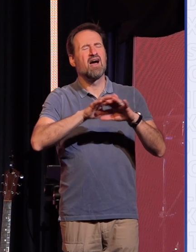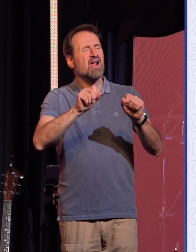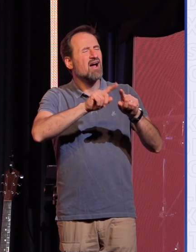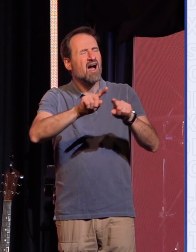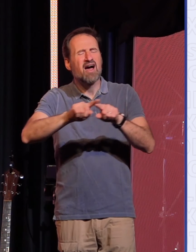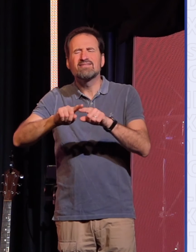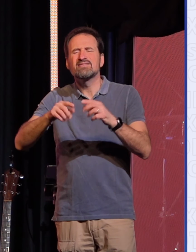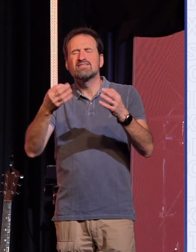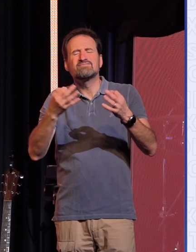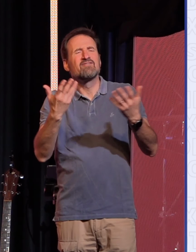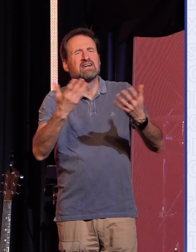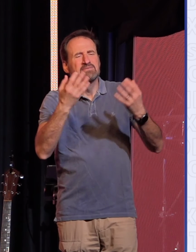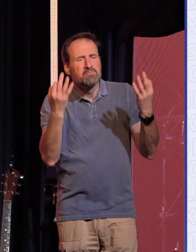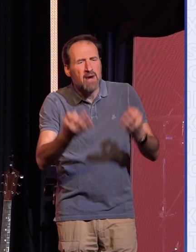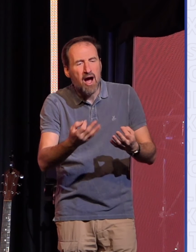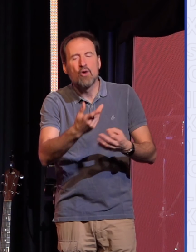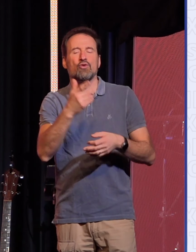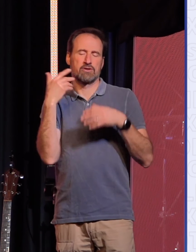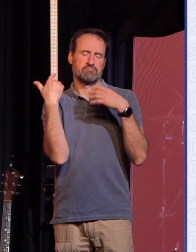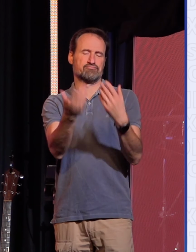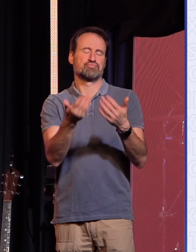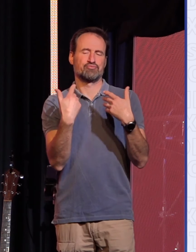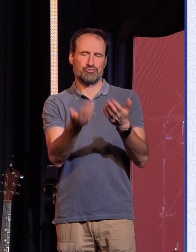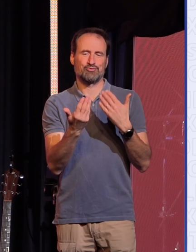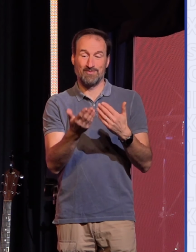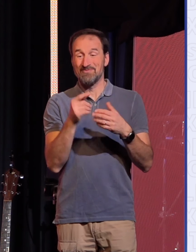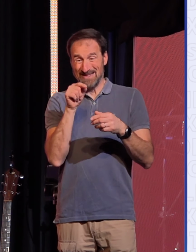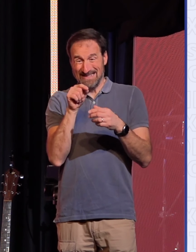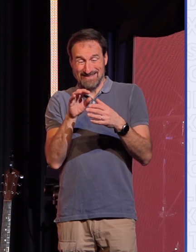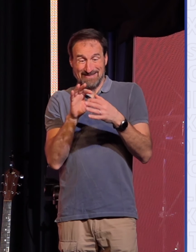Im Kontext dieser Bibelstelle ist eigentlich reingeschrieben, dass wir uns nicht sorgen